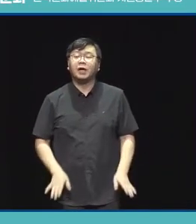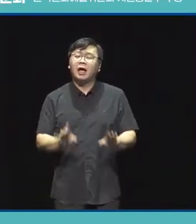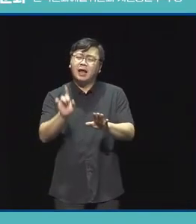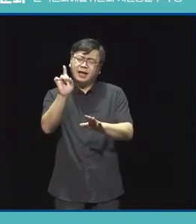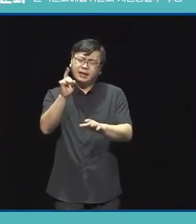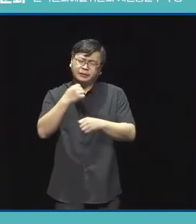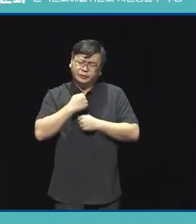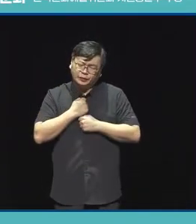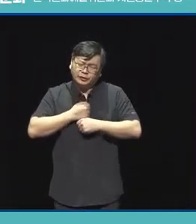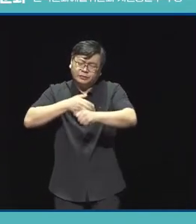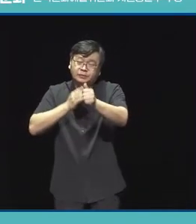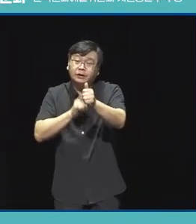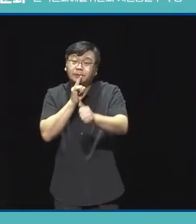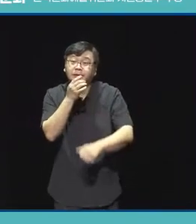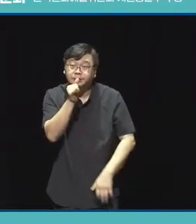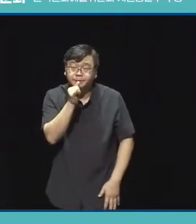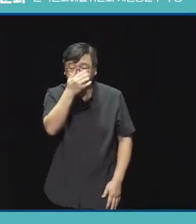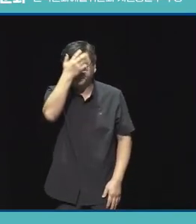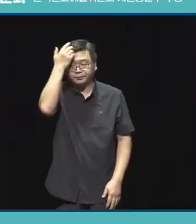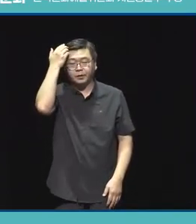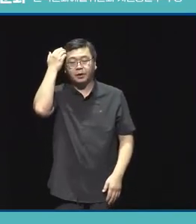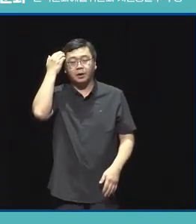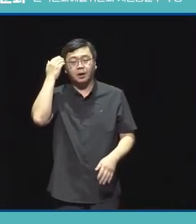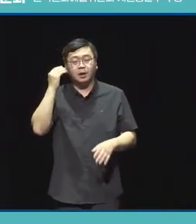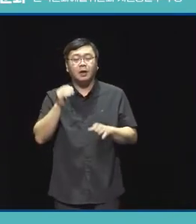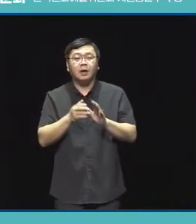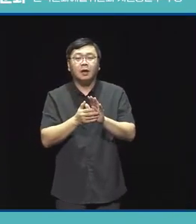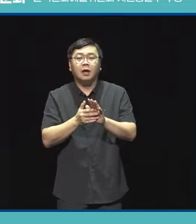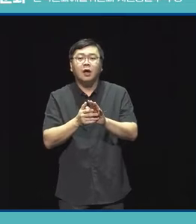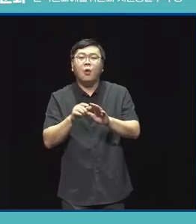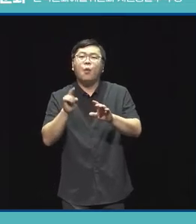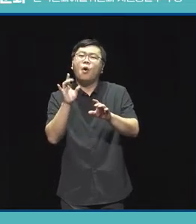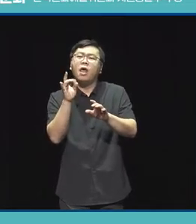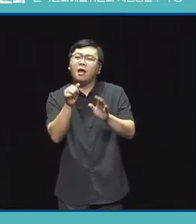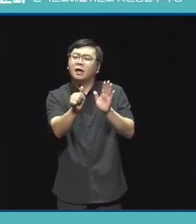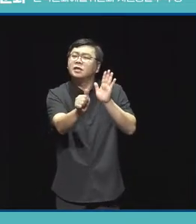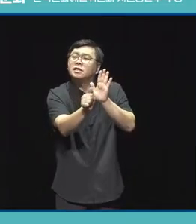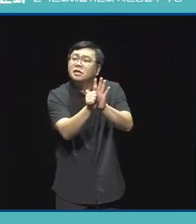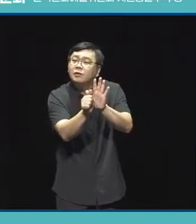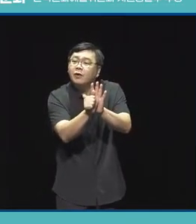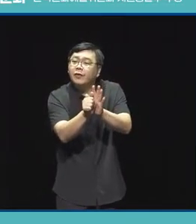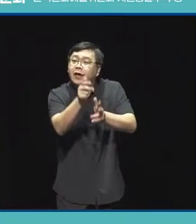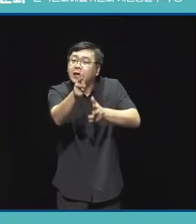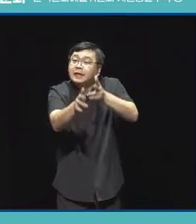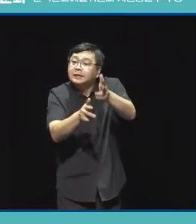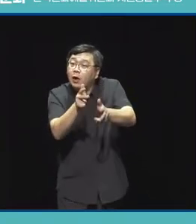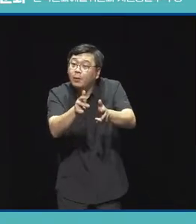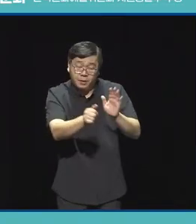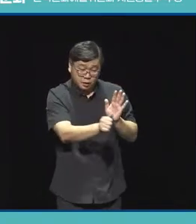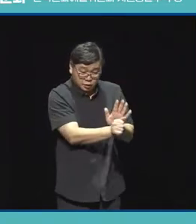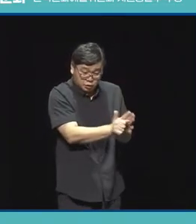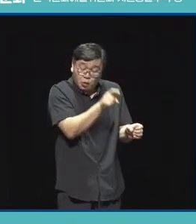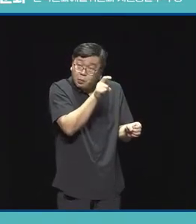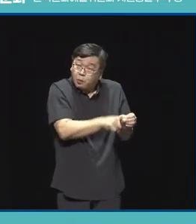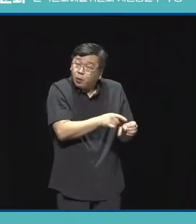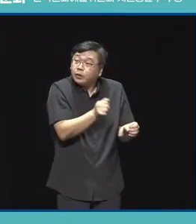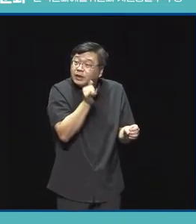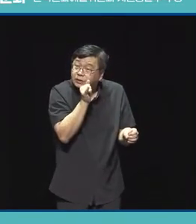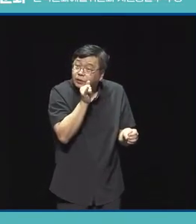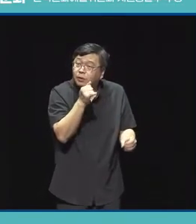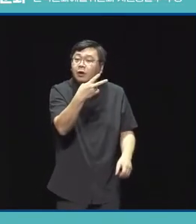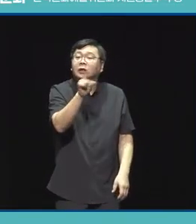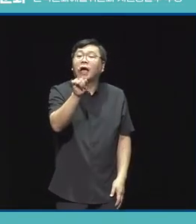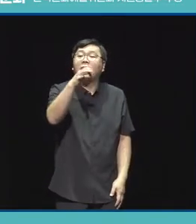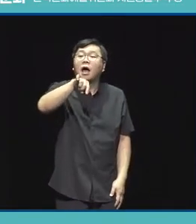문예지원기금의 모든 지원 사업들은 다 각각 고유의 목적들을 가지고 있습니다. 제가 초반에 다원예술 지원사업의 의미에